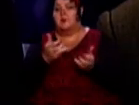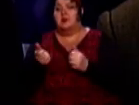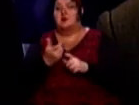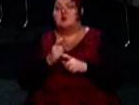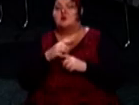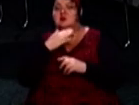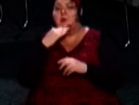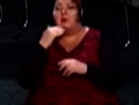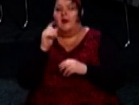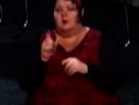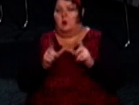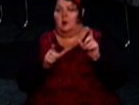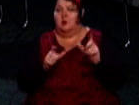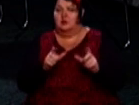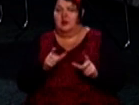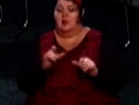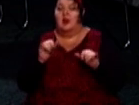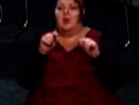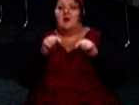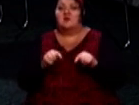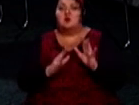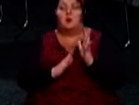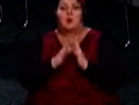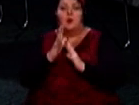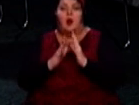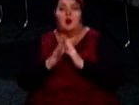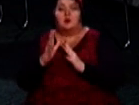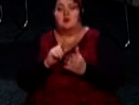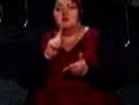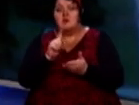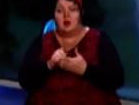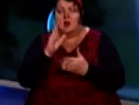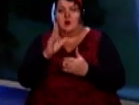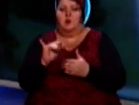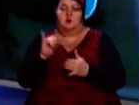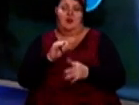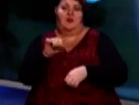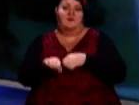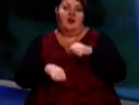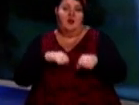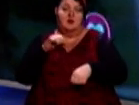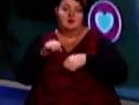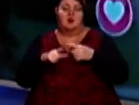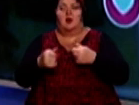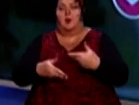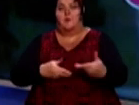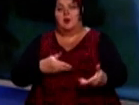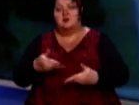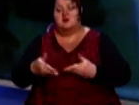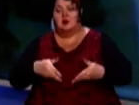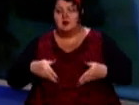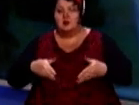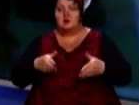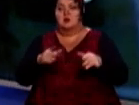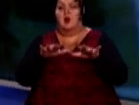дуже-дуже багато людей. І в цьому паркові мали б бути і велодоріжки, і пішохідні доріжки, і